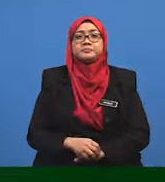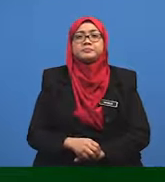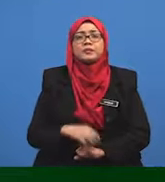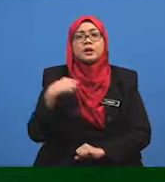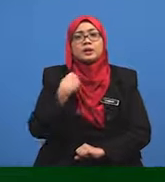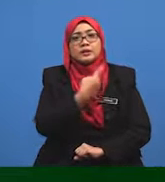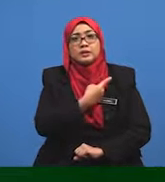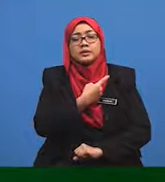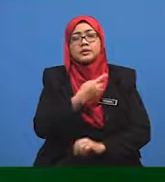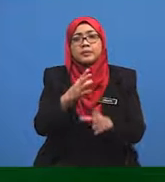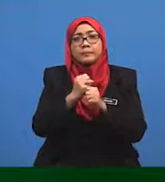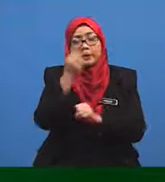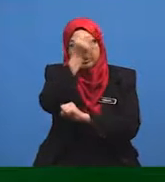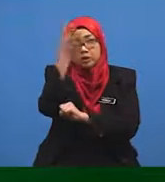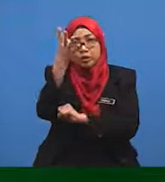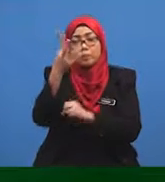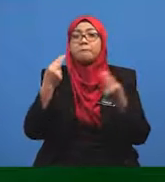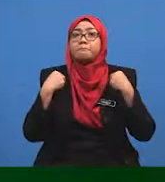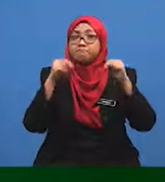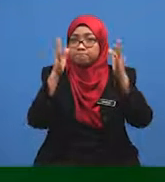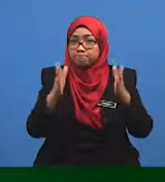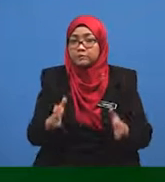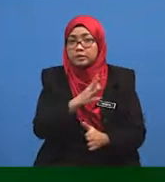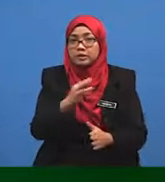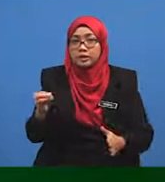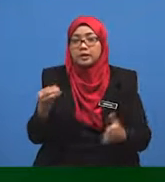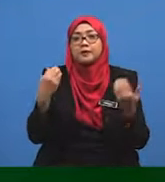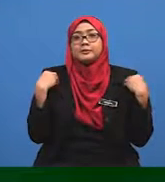dapat menerangkan kelebihan berniaga beserta dalil.